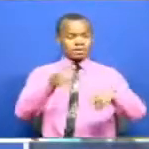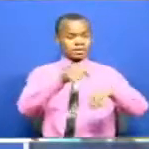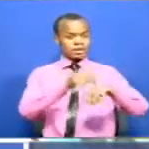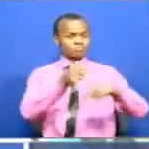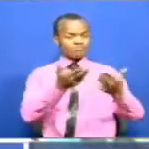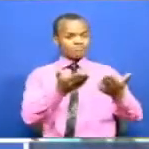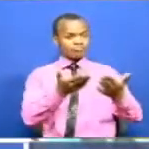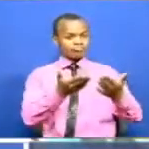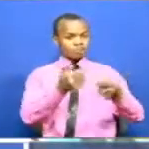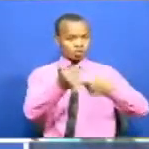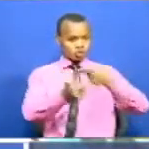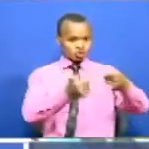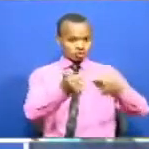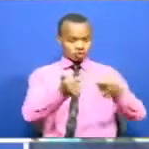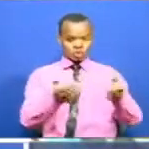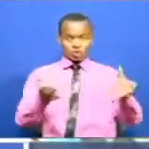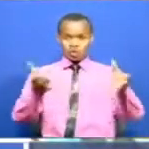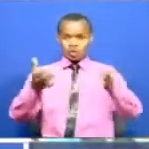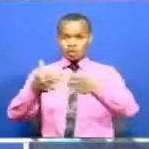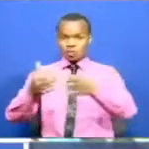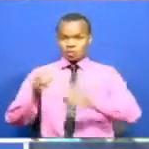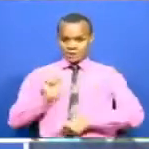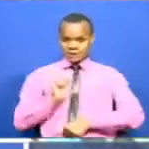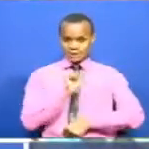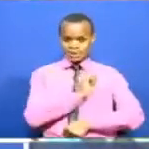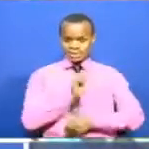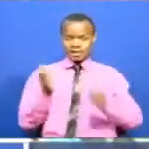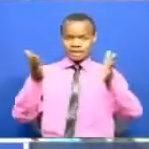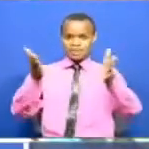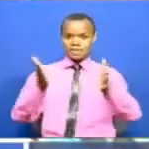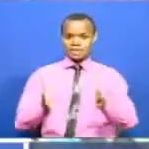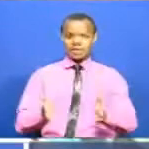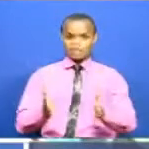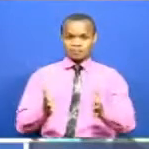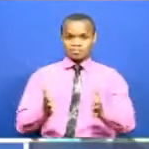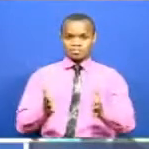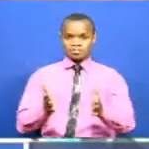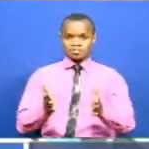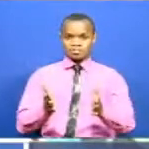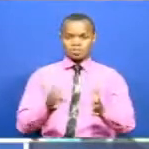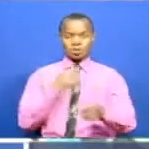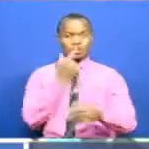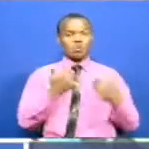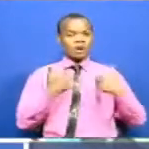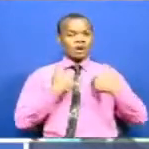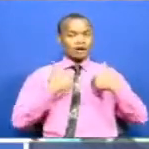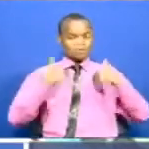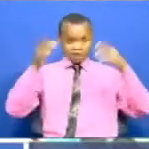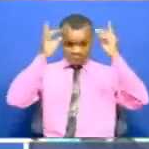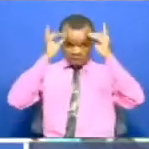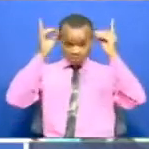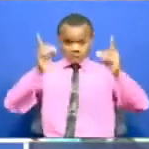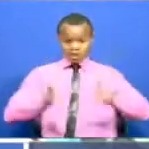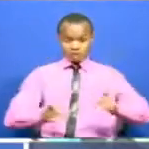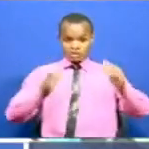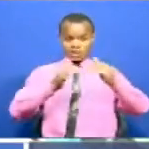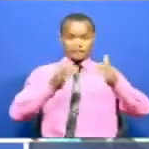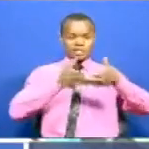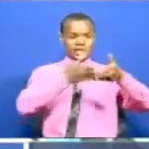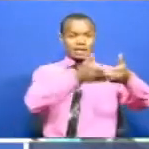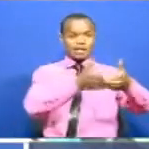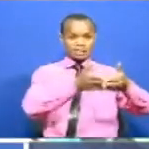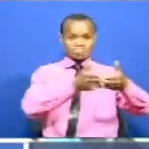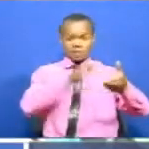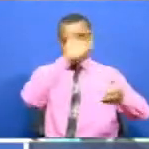kasi. Kundi moja la maseneta wanaojiita kuwa maseneta walio na maoni sawa, likiongozwa na Kipchumba Murkomen wa Elgeyo